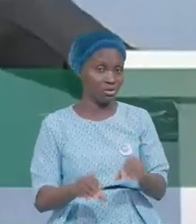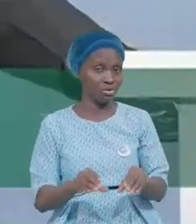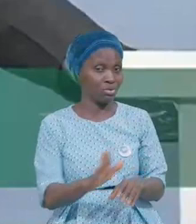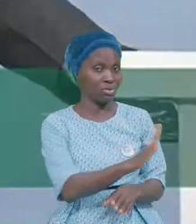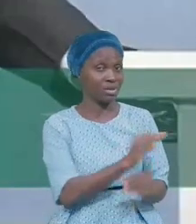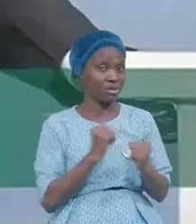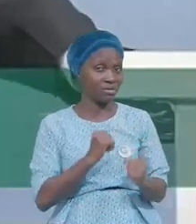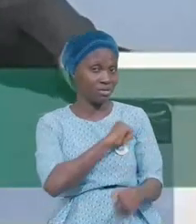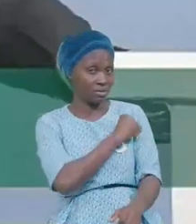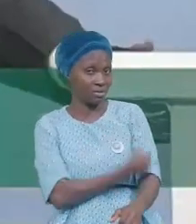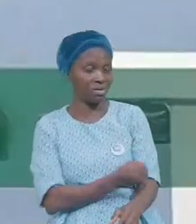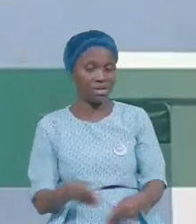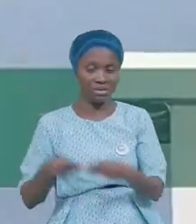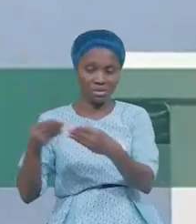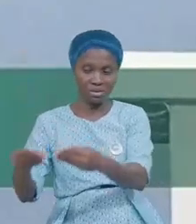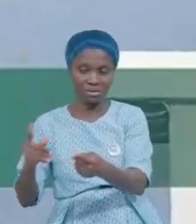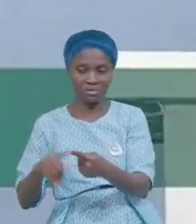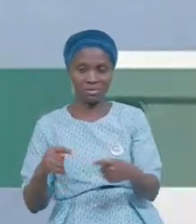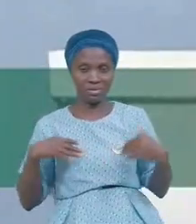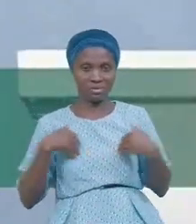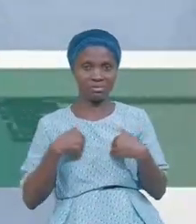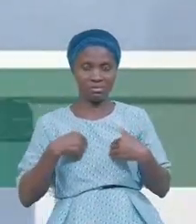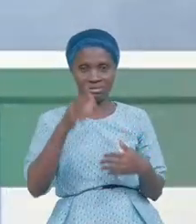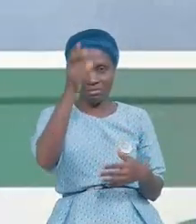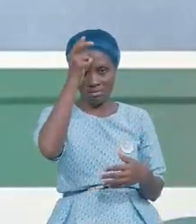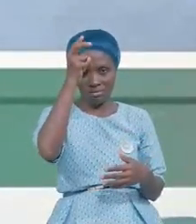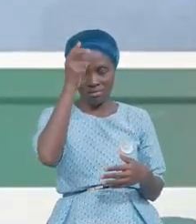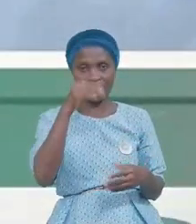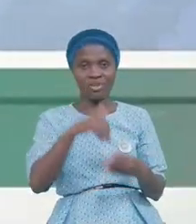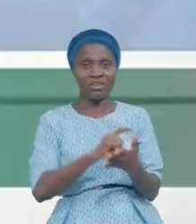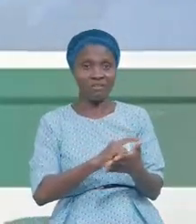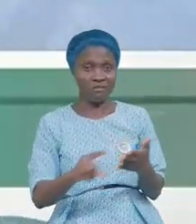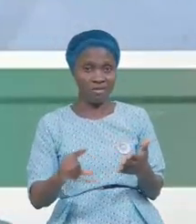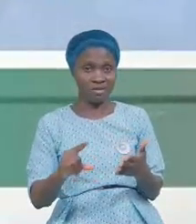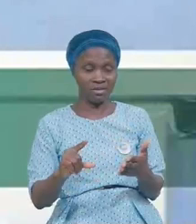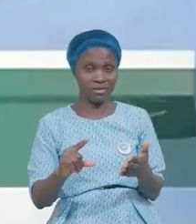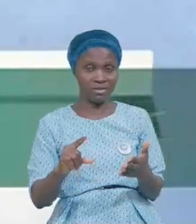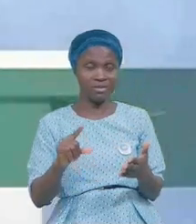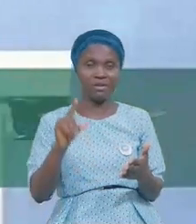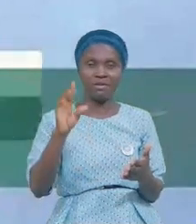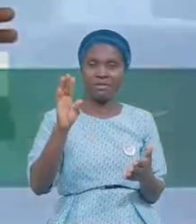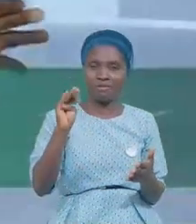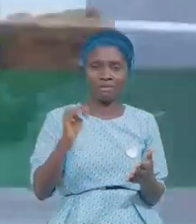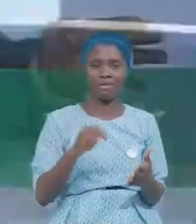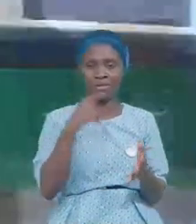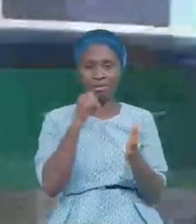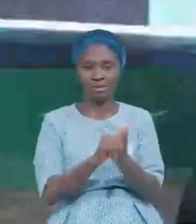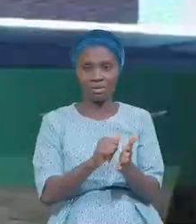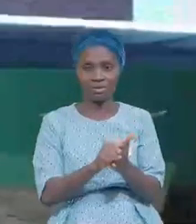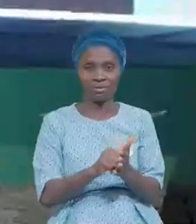la bête. Verset 14. Verset 14. Ils